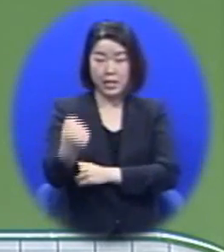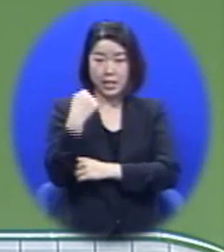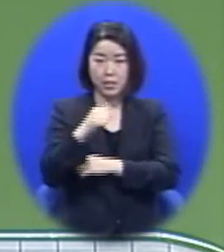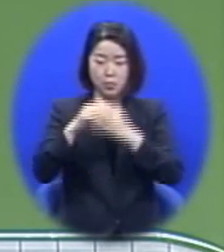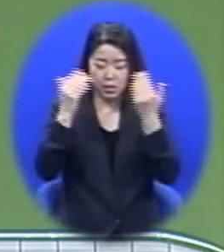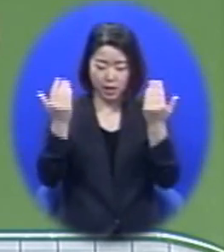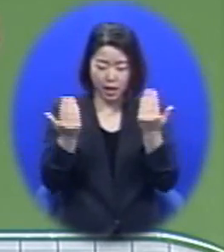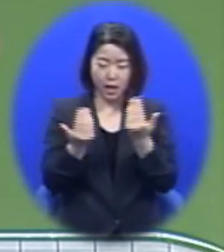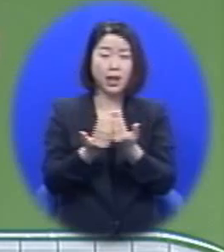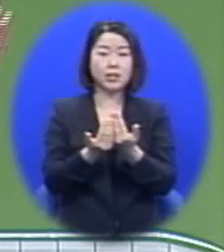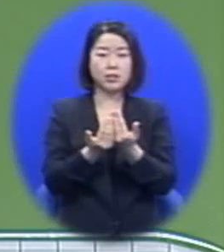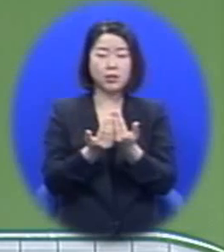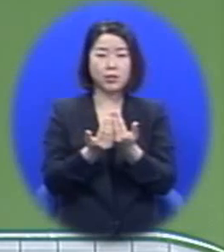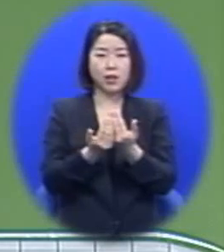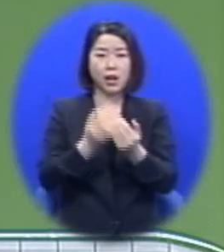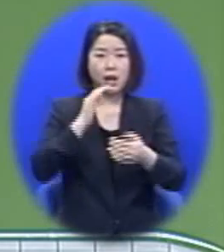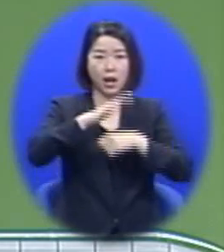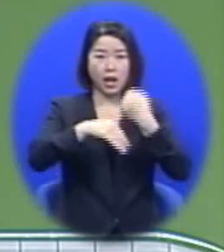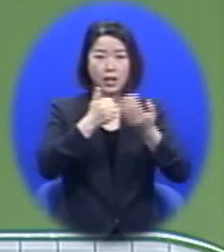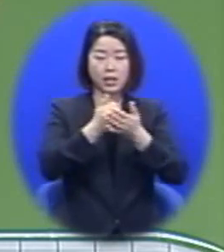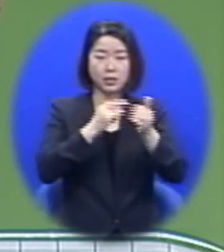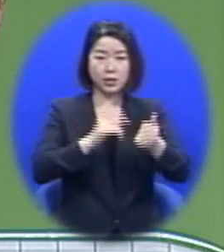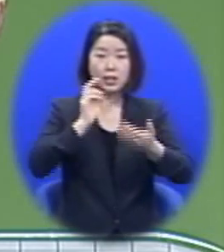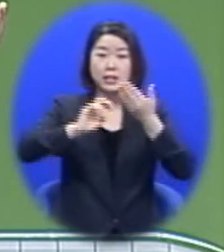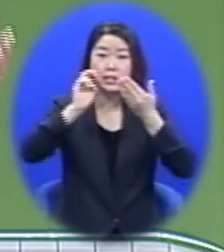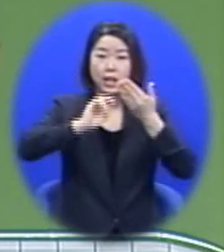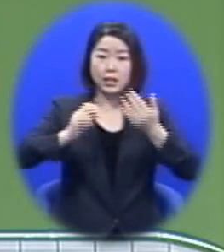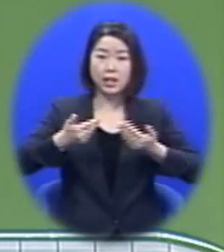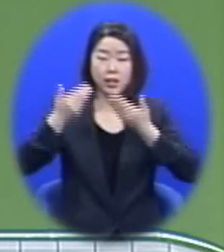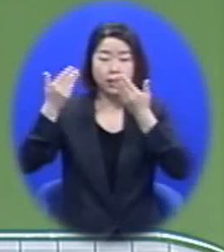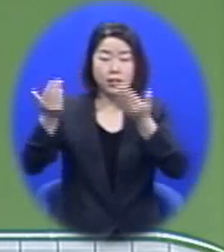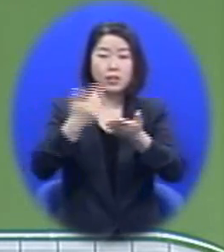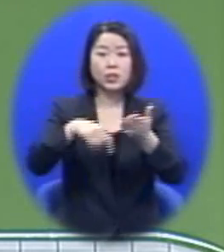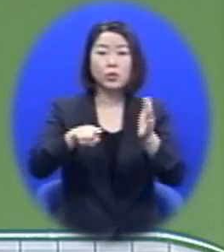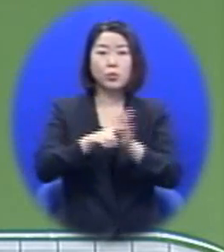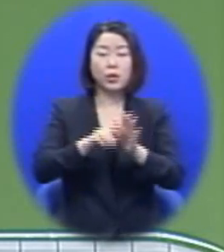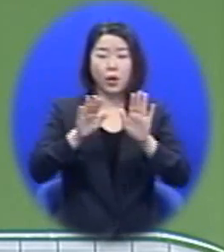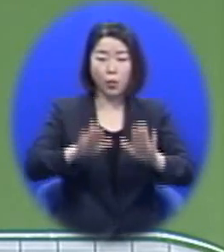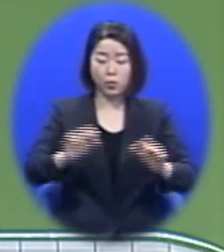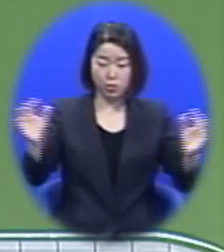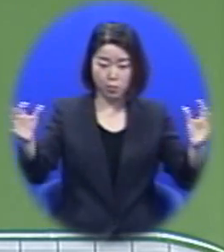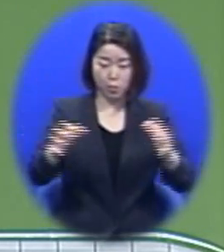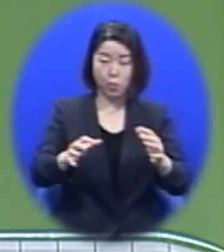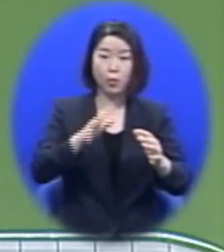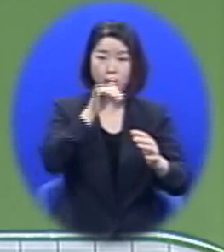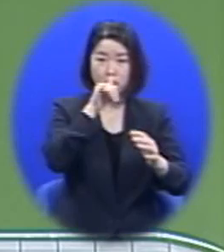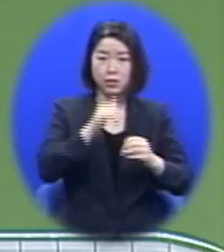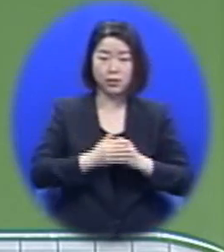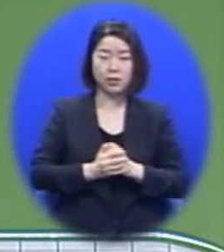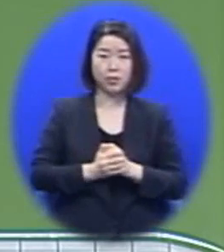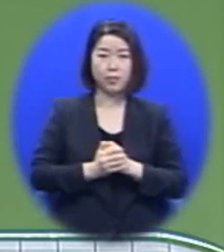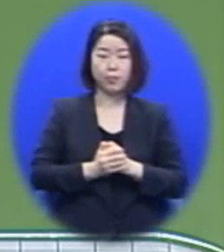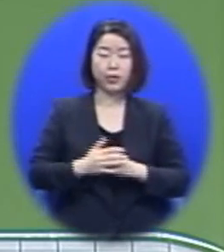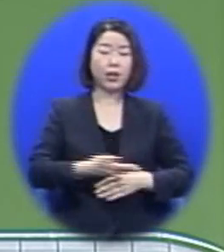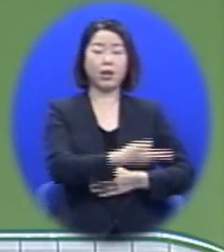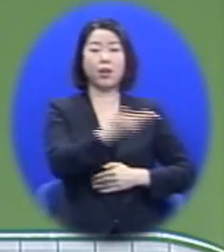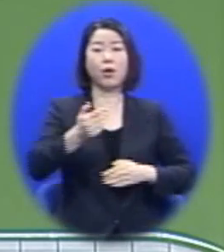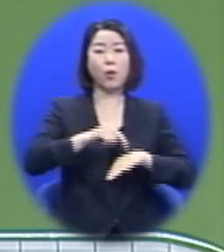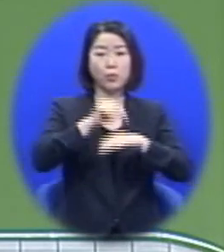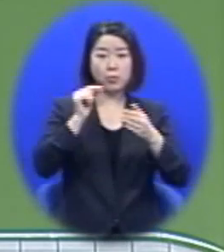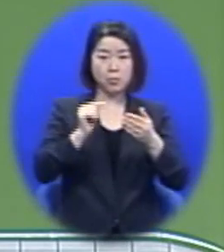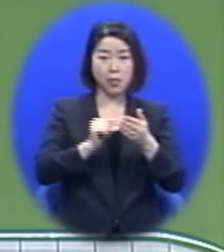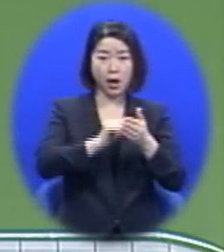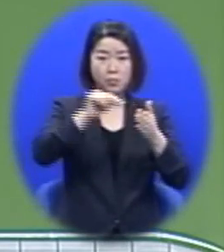악기를 동원해서 하나님께 찬양 드리려고 사실 오늘 우리가 모인 것입니다. 여러분들의 마음속에